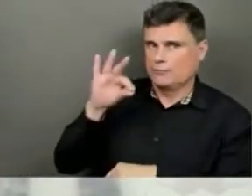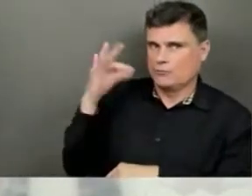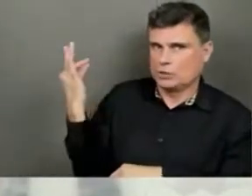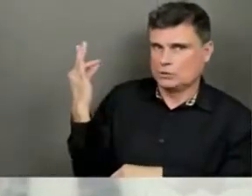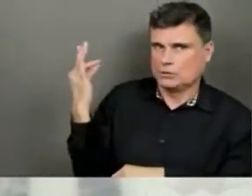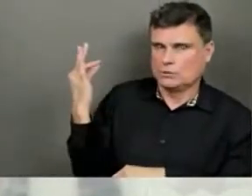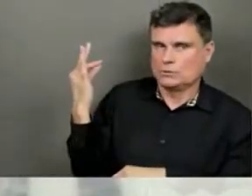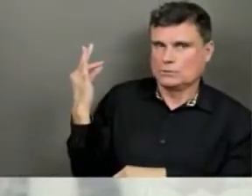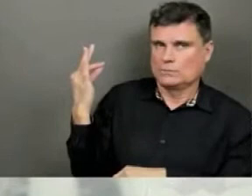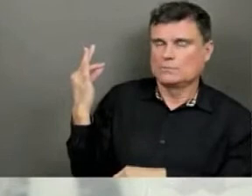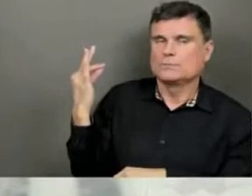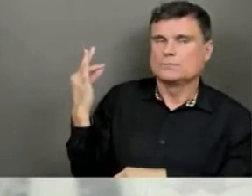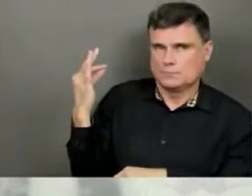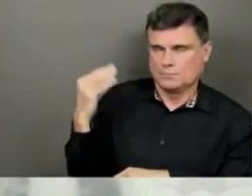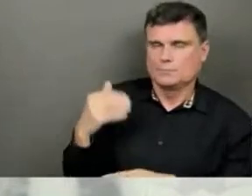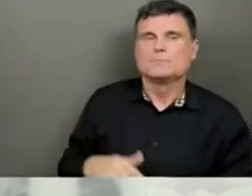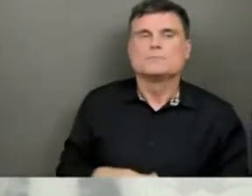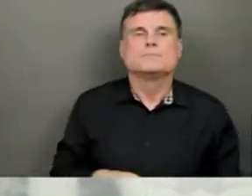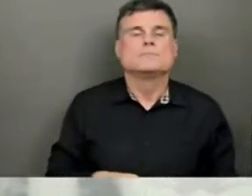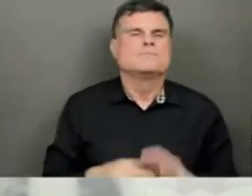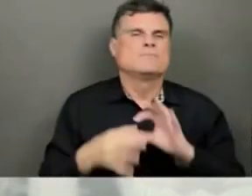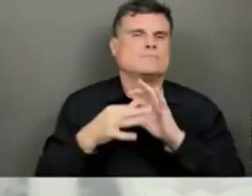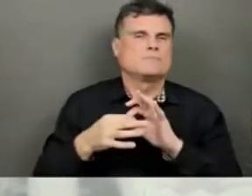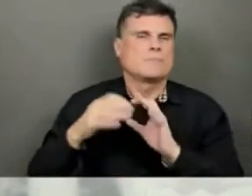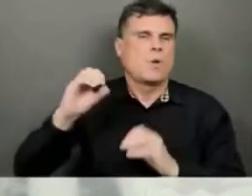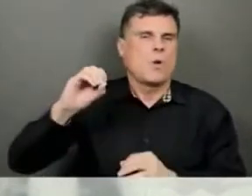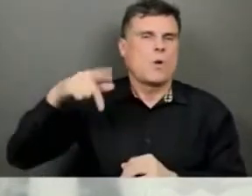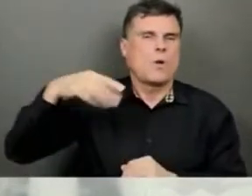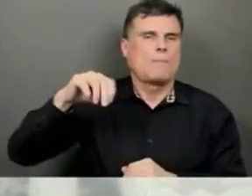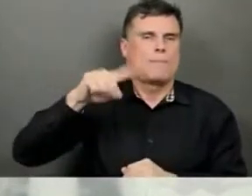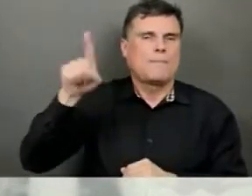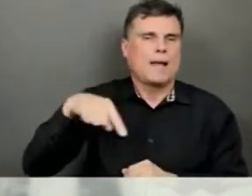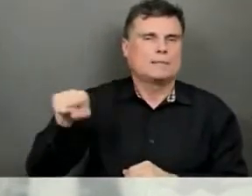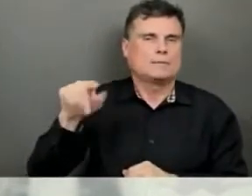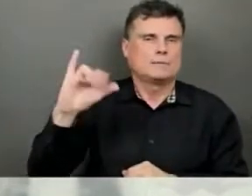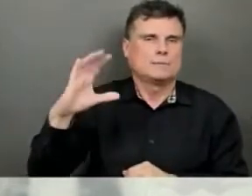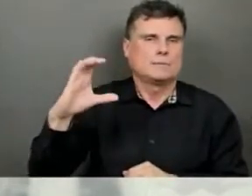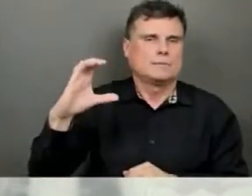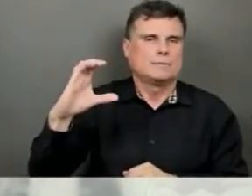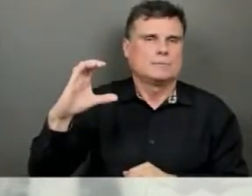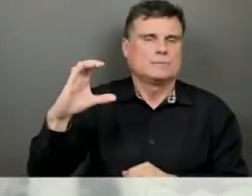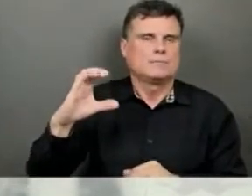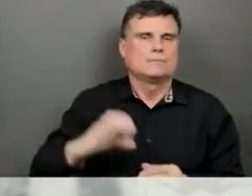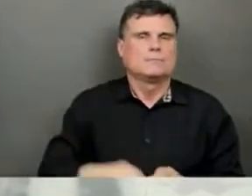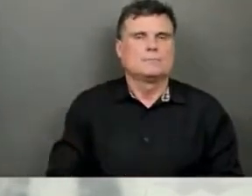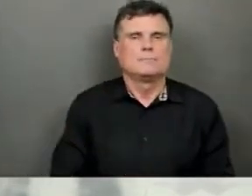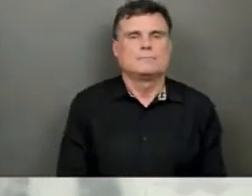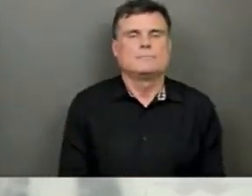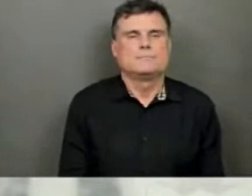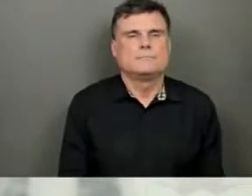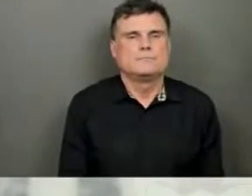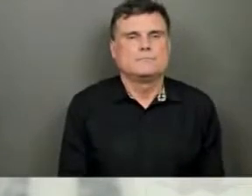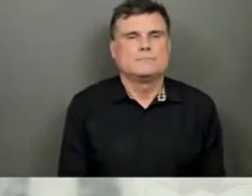plutôt une enquête en permanence, parce qu'on regarde ces